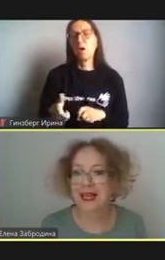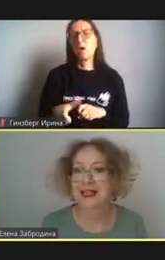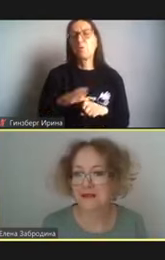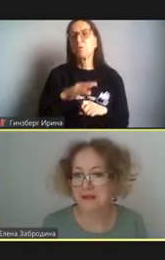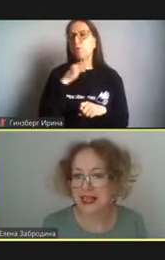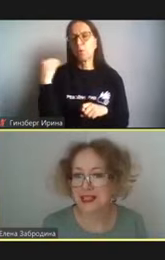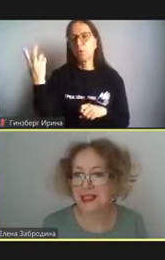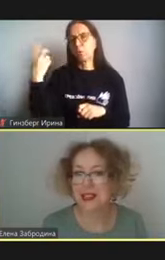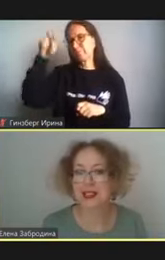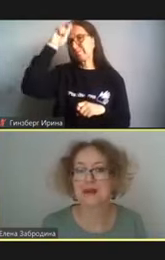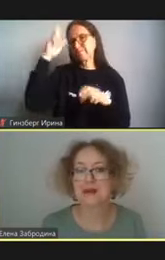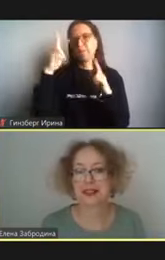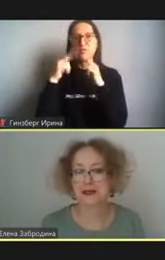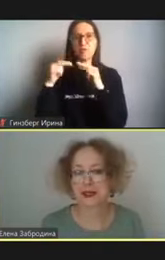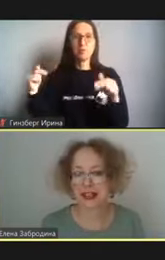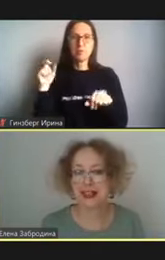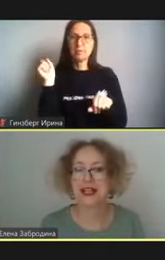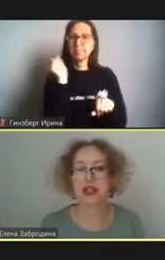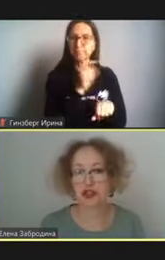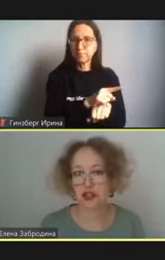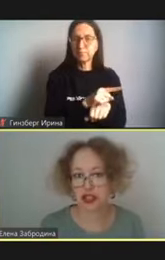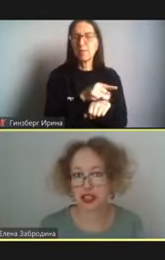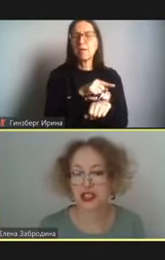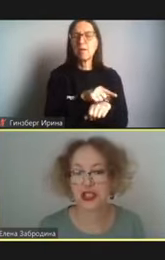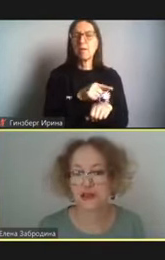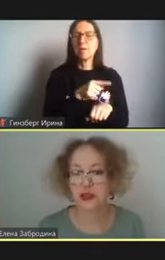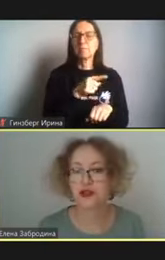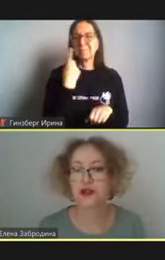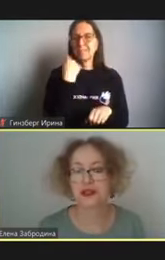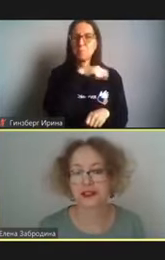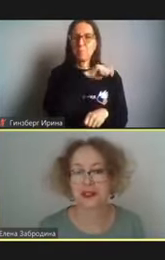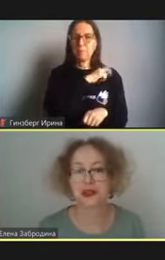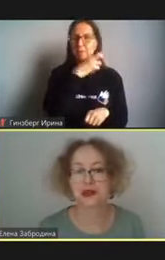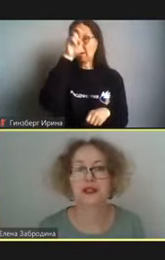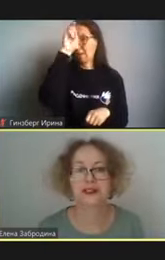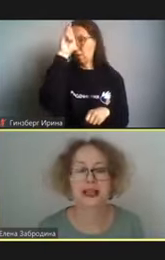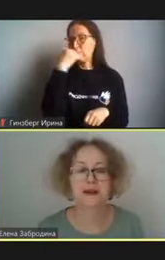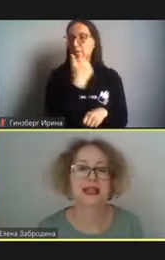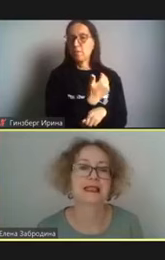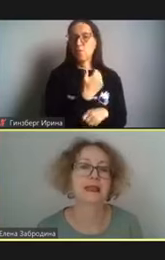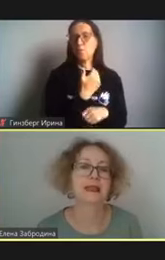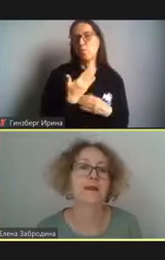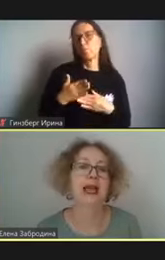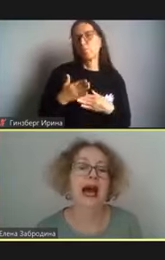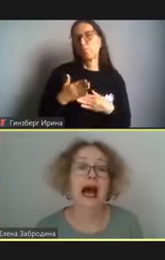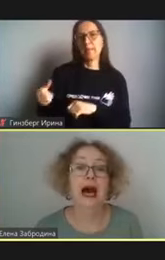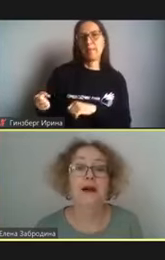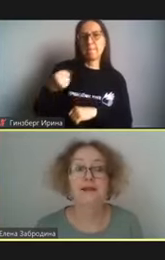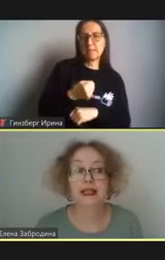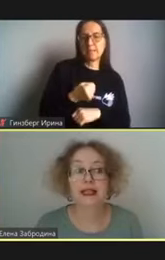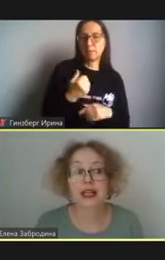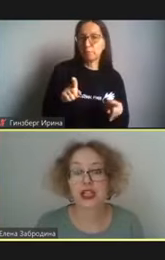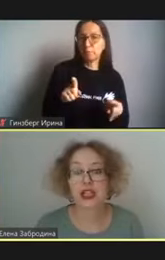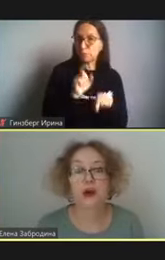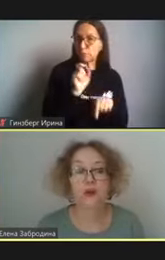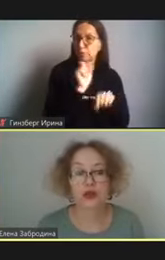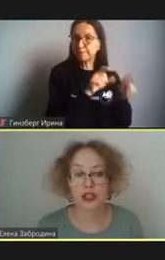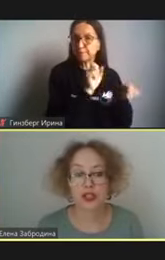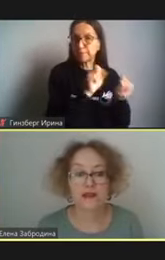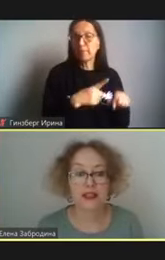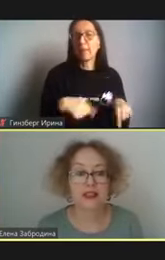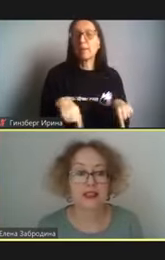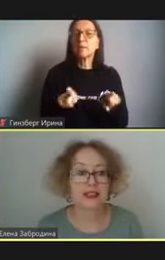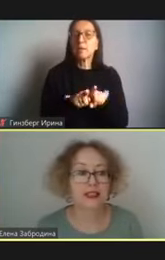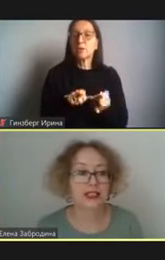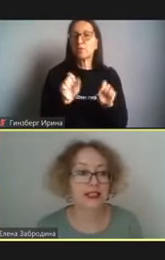двора, наместника испанского короля, мы еще сейчас вернемся к этой истории с наместником. Вы также